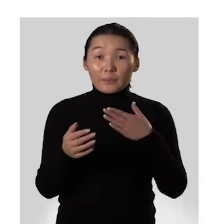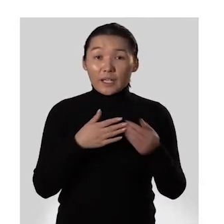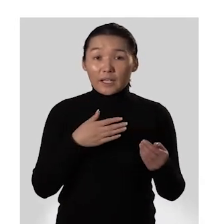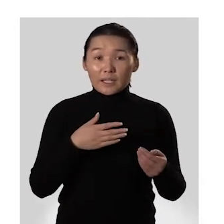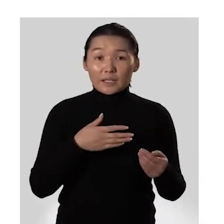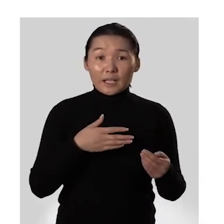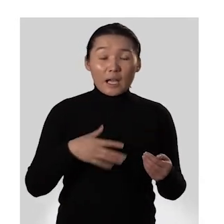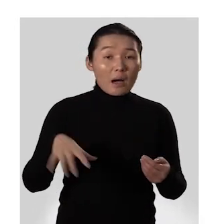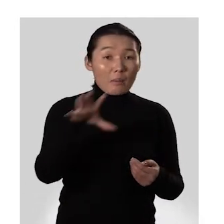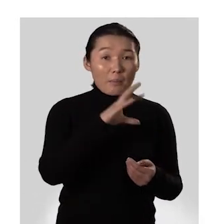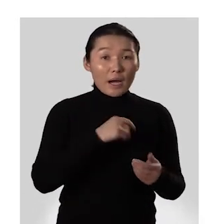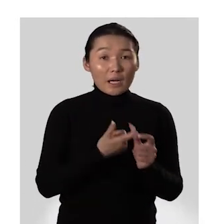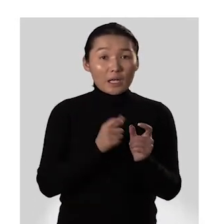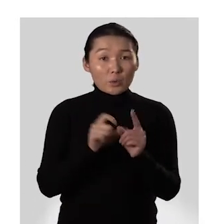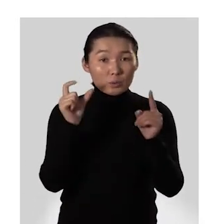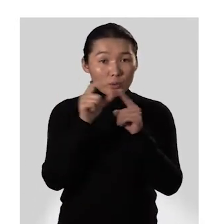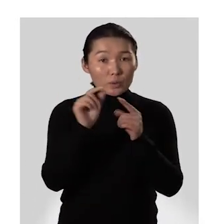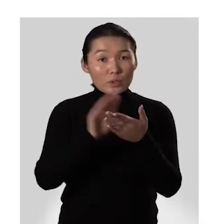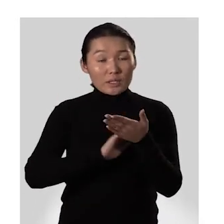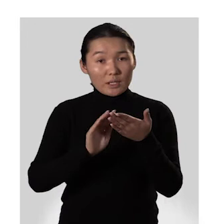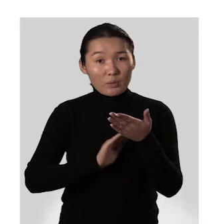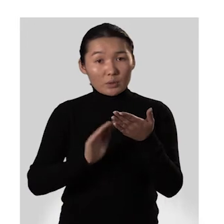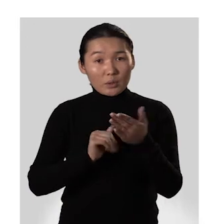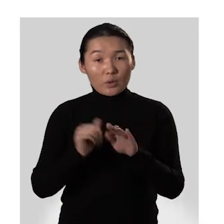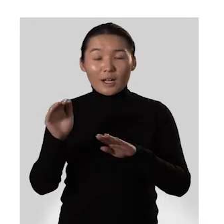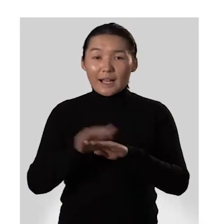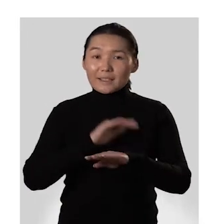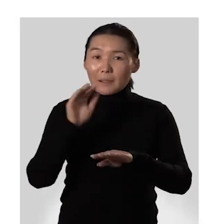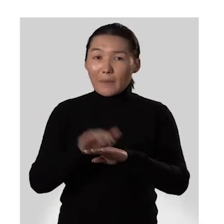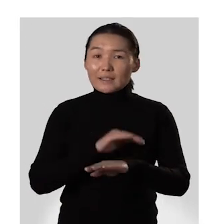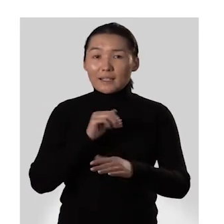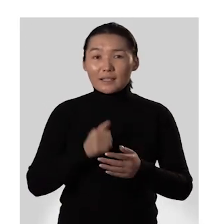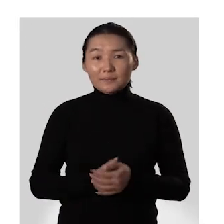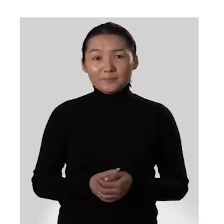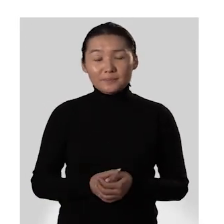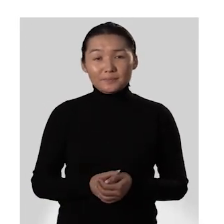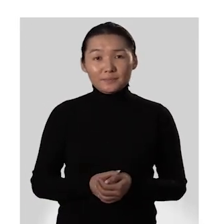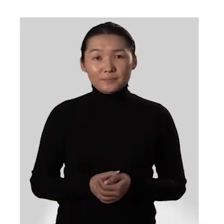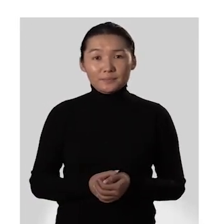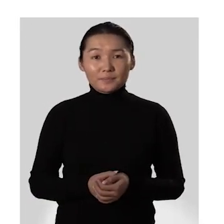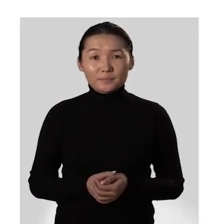баарыңар ушул сөздөрдү жазган болсоңор, анда азаматсыңар.